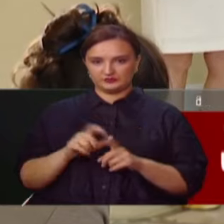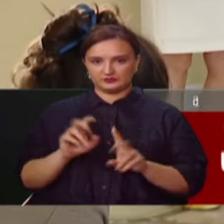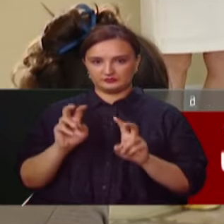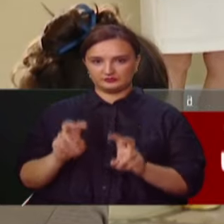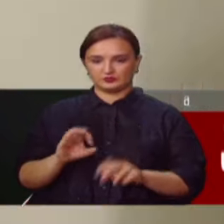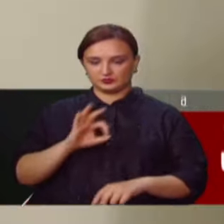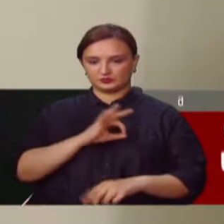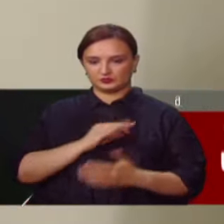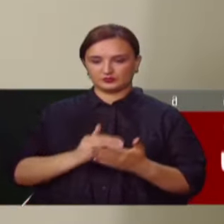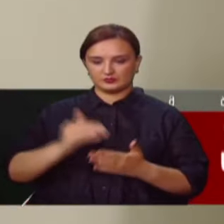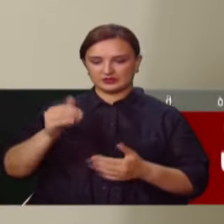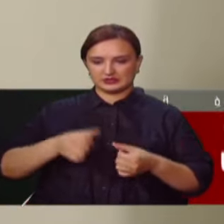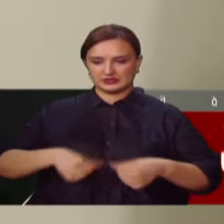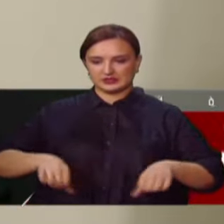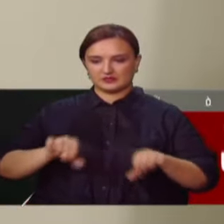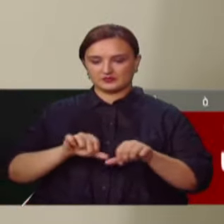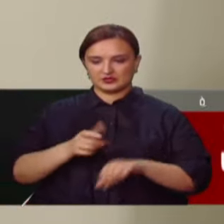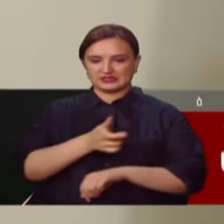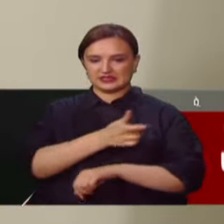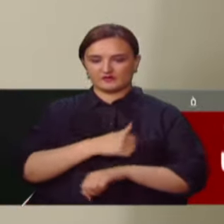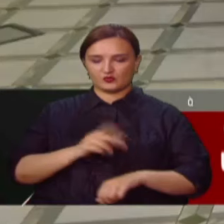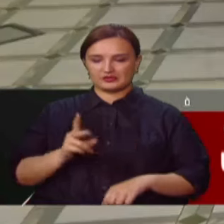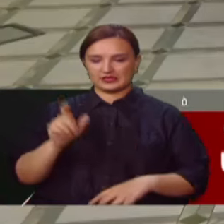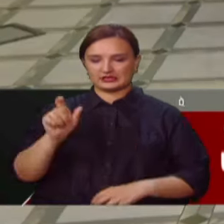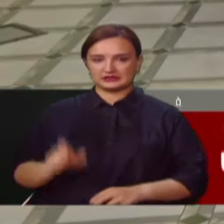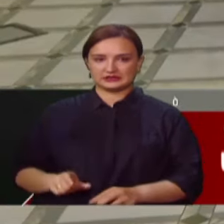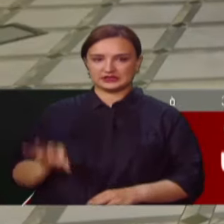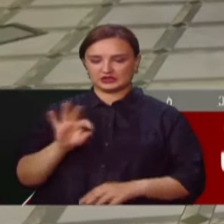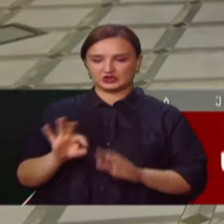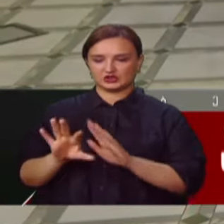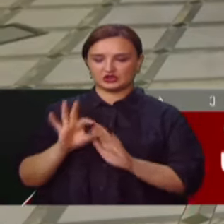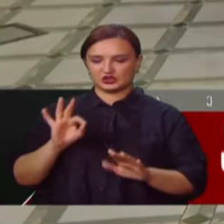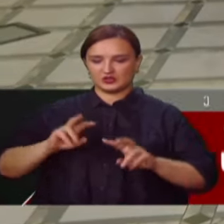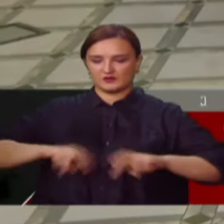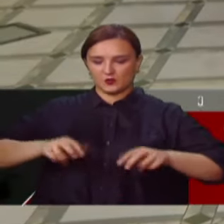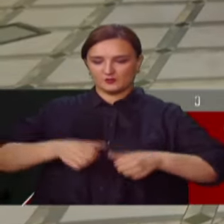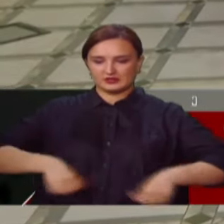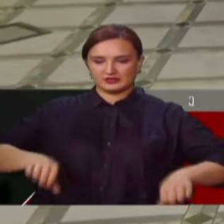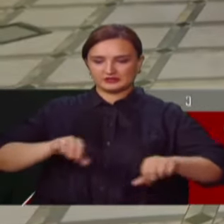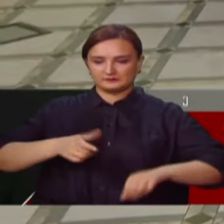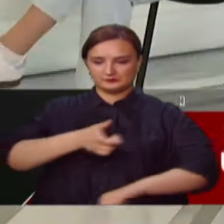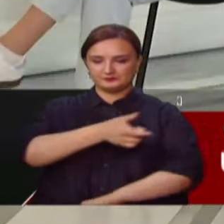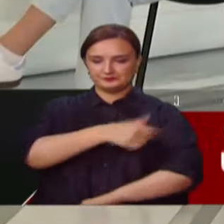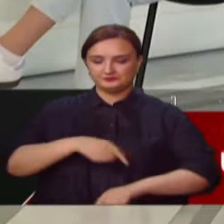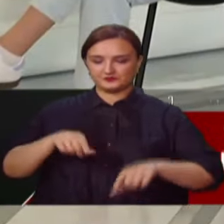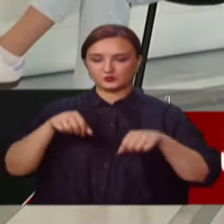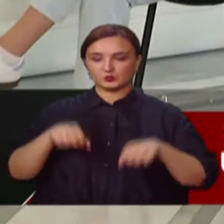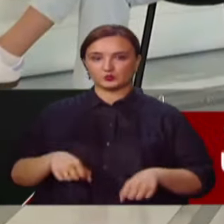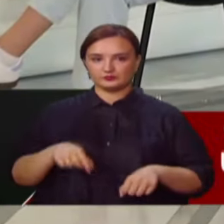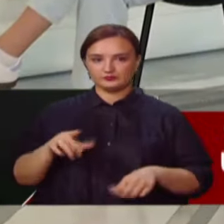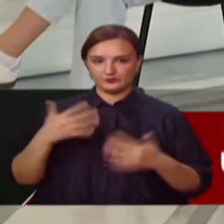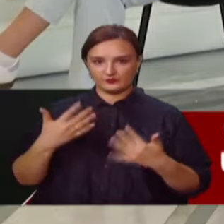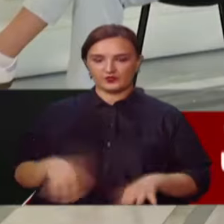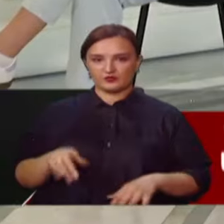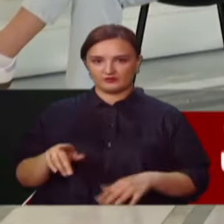უწოდებენ იუსტიციის უმაღლესი საბჭოს ევროპის კანდიდატის შესარჩევი კომისიის წევრები, რომელთაც უფლებამოსილება